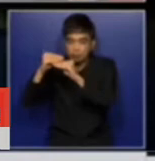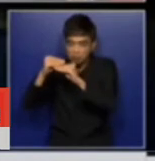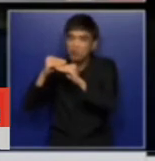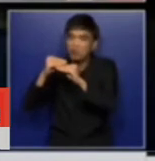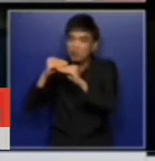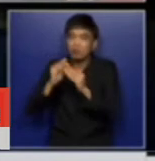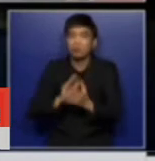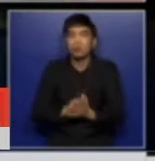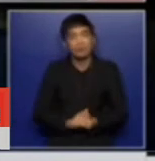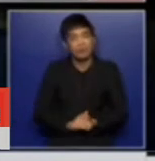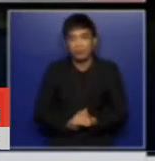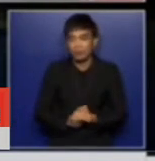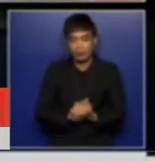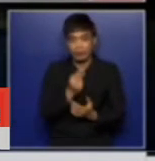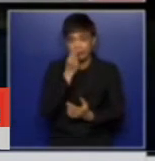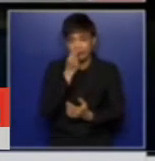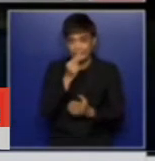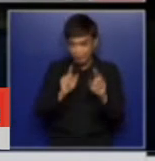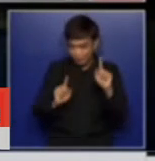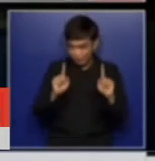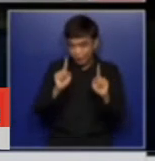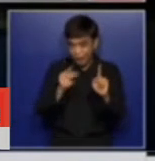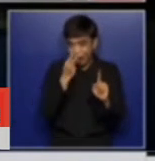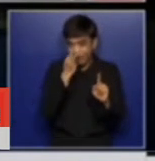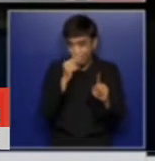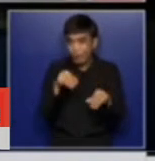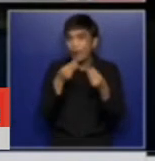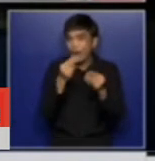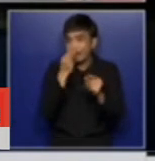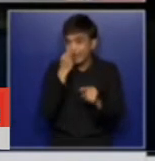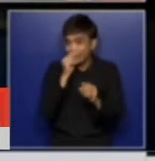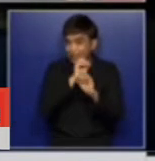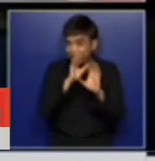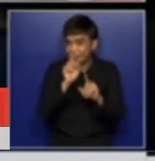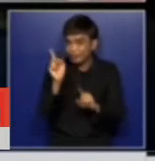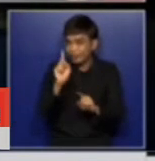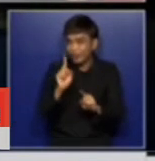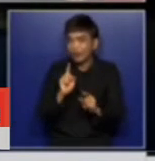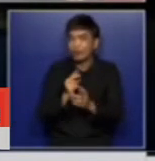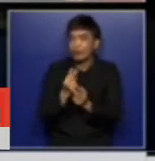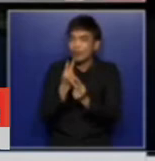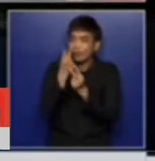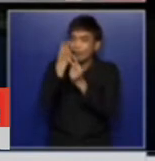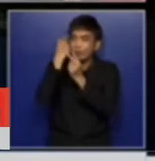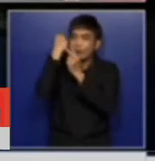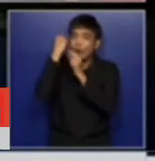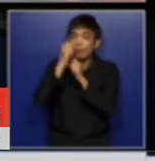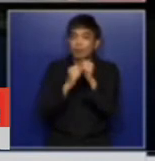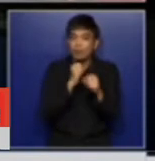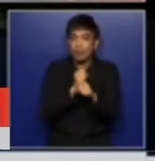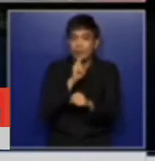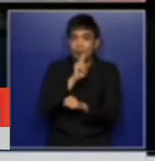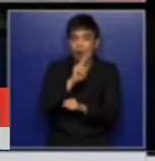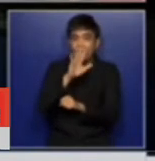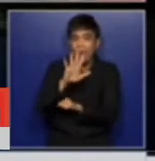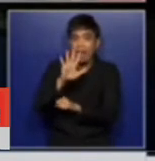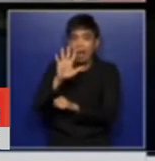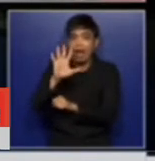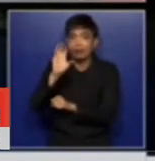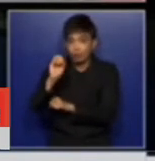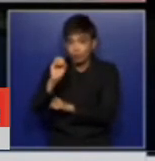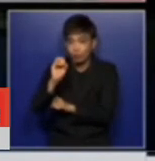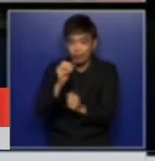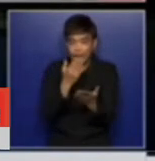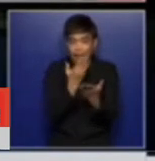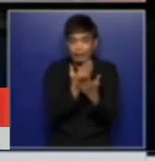มเปรียบเทียบผมจะเปรียบเทียบนะครับย้อนกลับไปปี2550เนี่ยรายจ่ายประจำเ